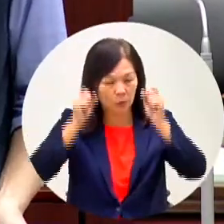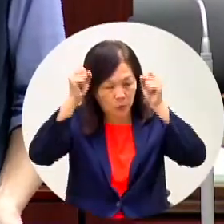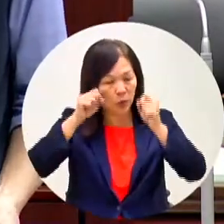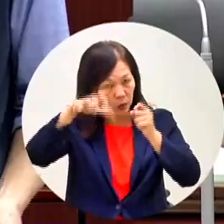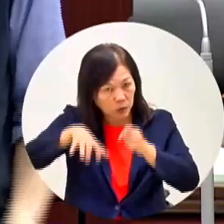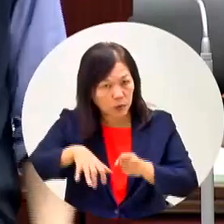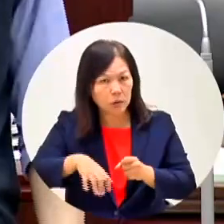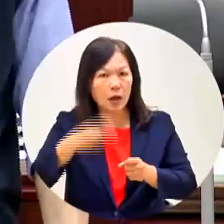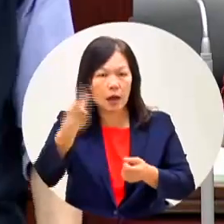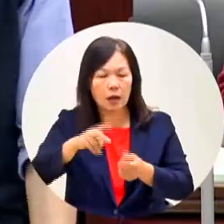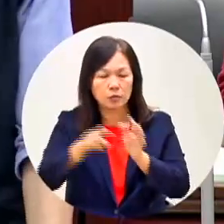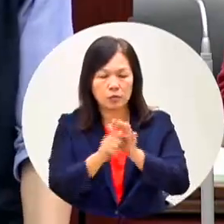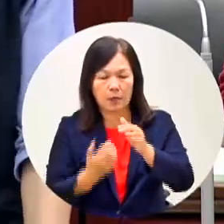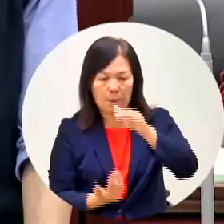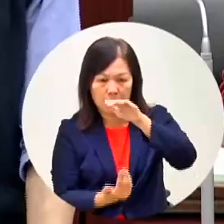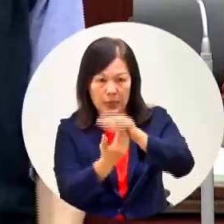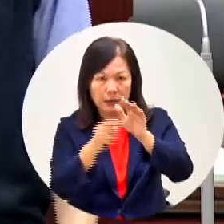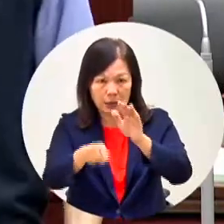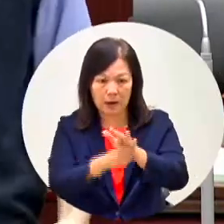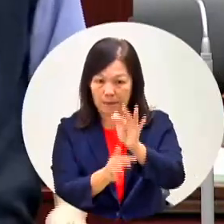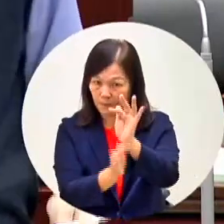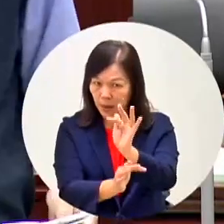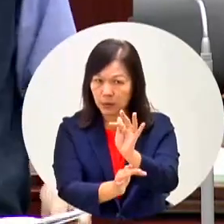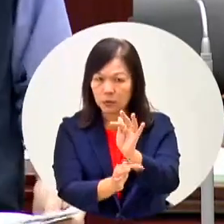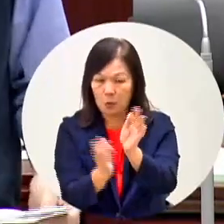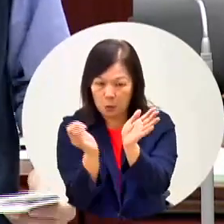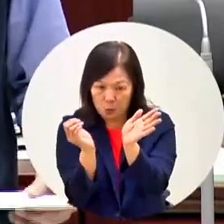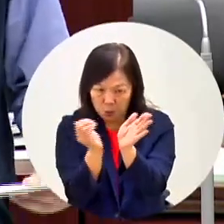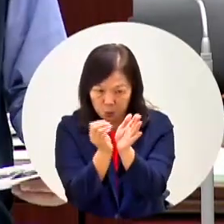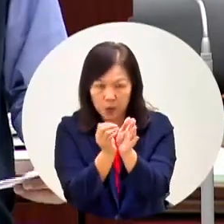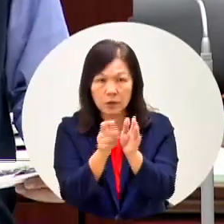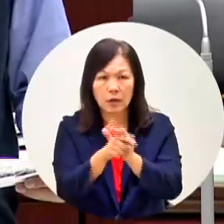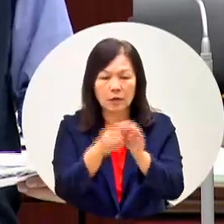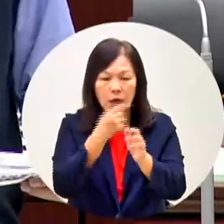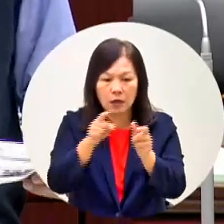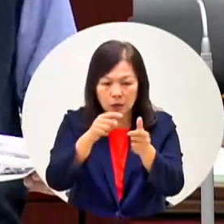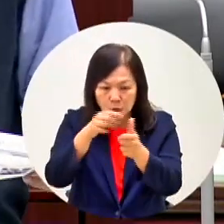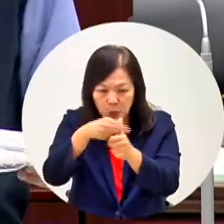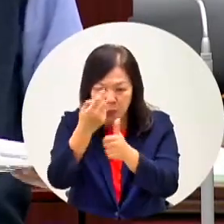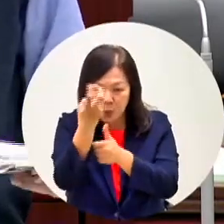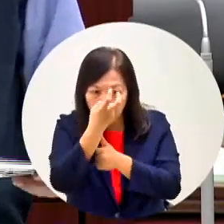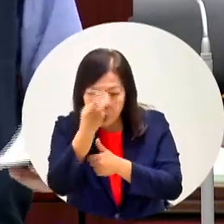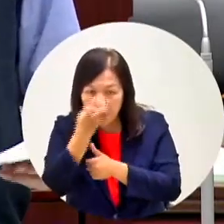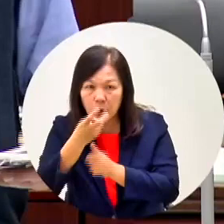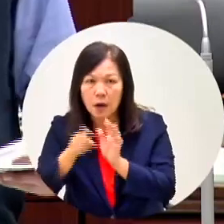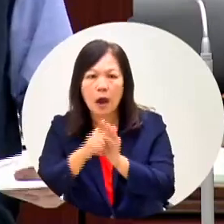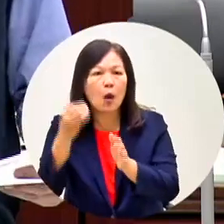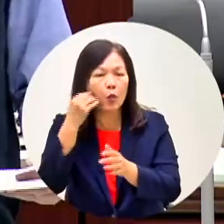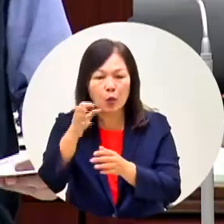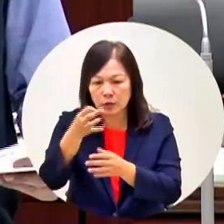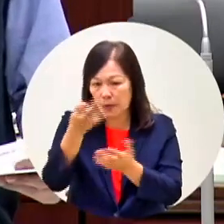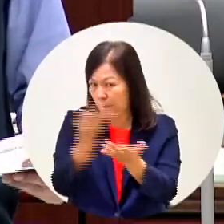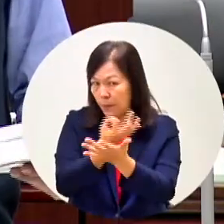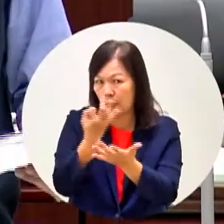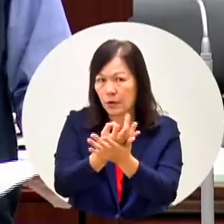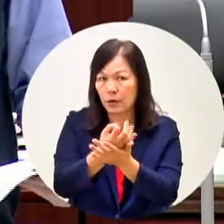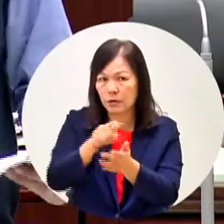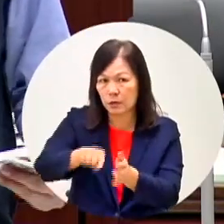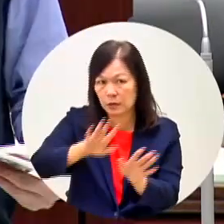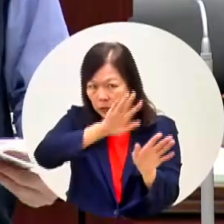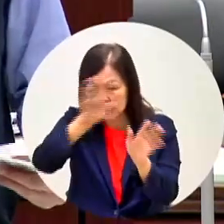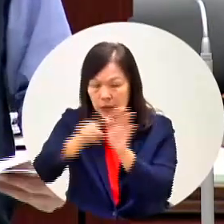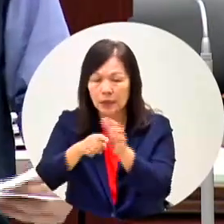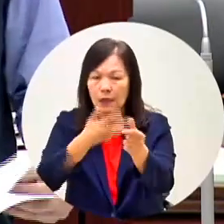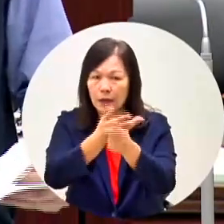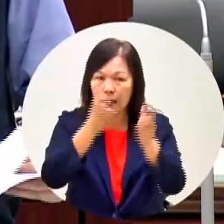一个标准接近。我们先盘整一下，那在不是很充裕的经费之下，能够让高雄市民喜欢运动，成立一